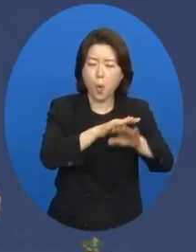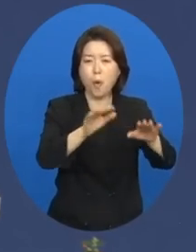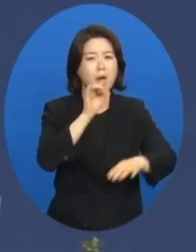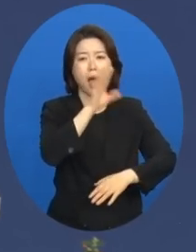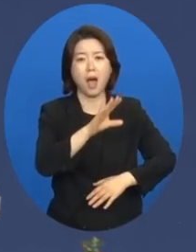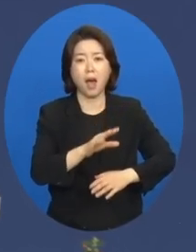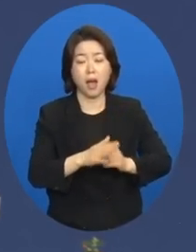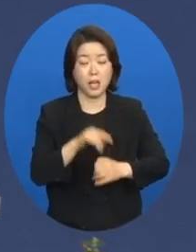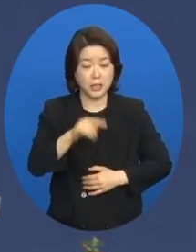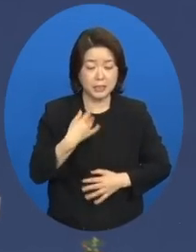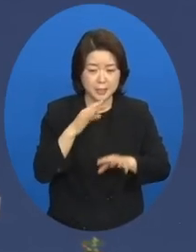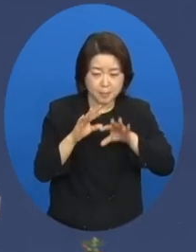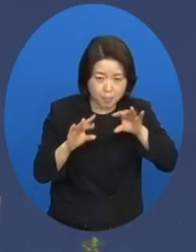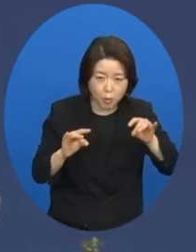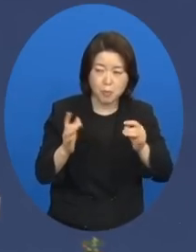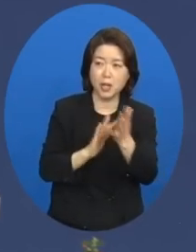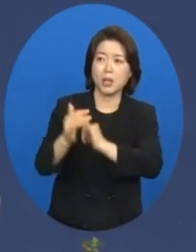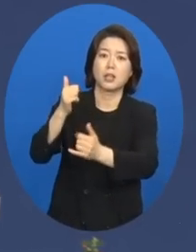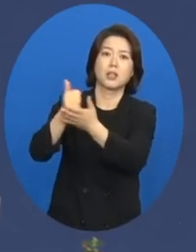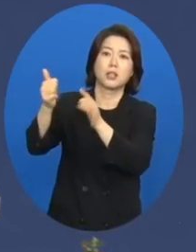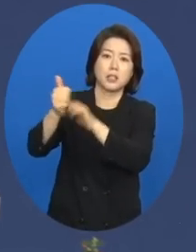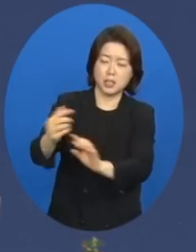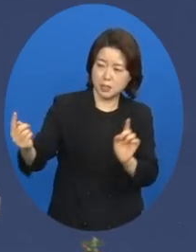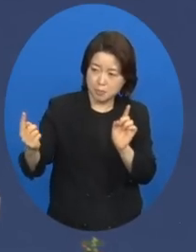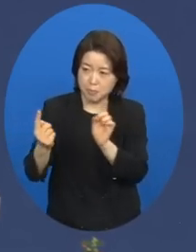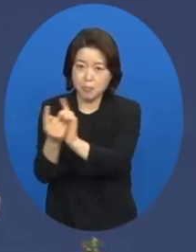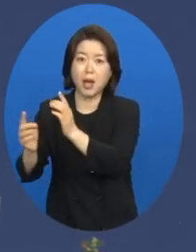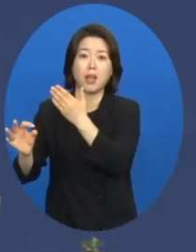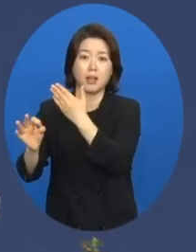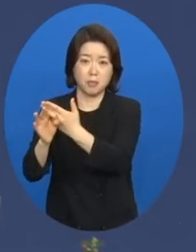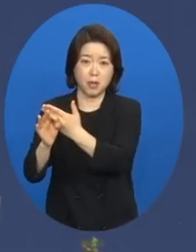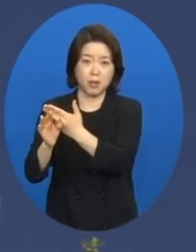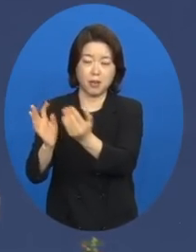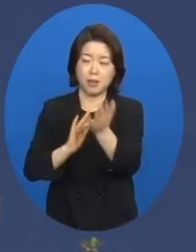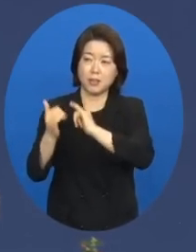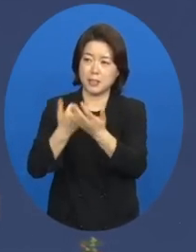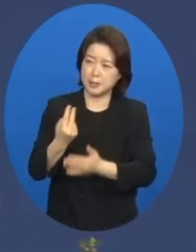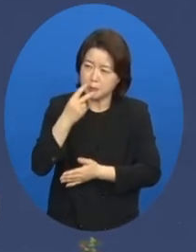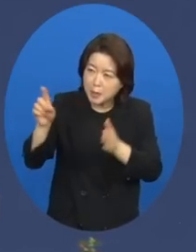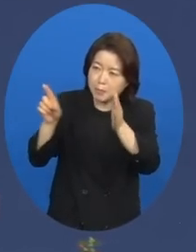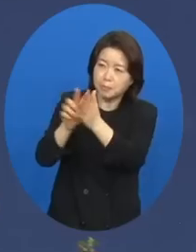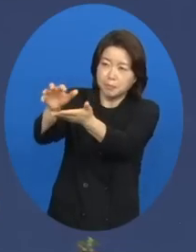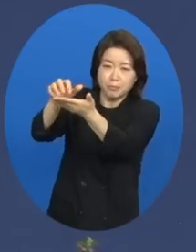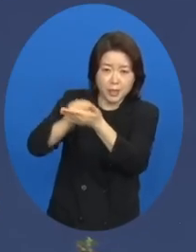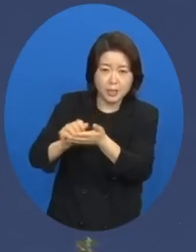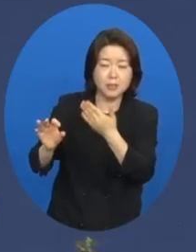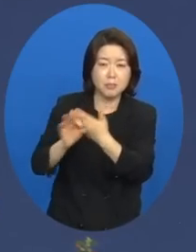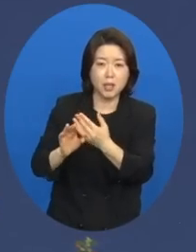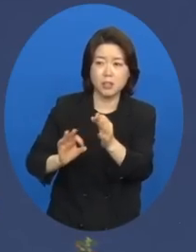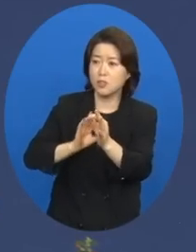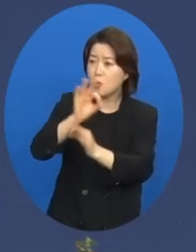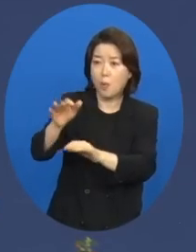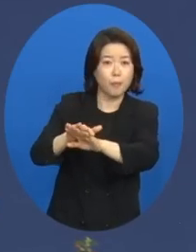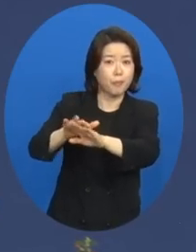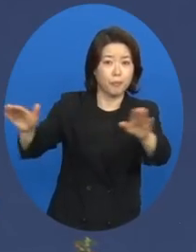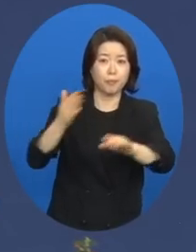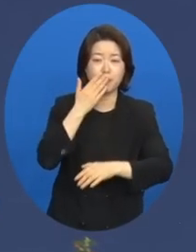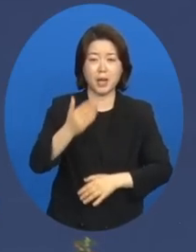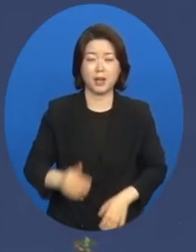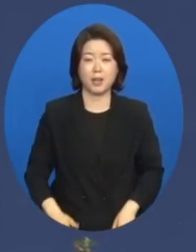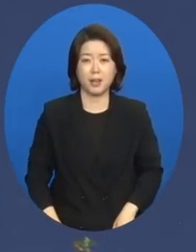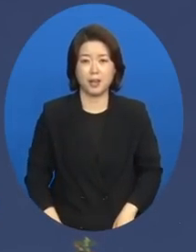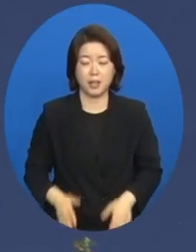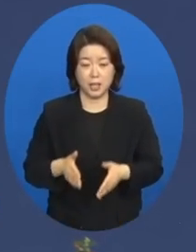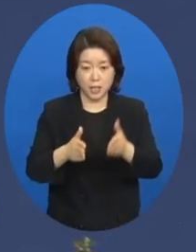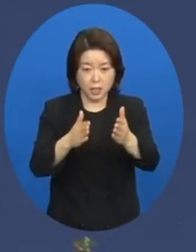없었던 이 목마름을 예수님을 만나기만 하면, 예수를 생명으로 믿기만 하면 영혼이 해결될 수 있는 거예요.